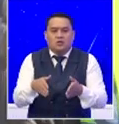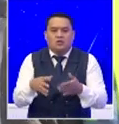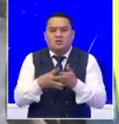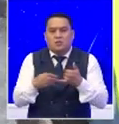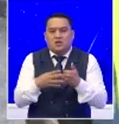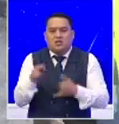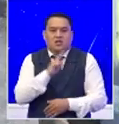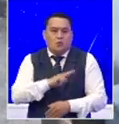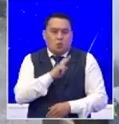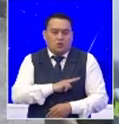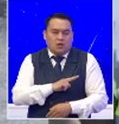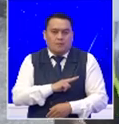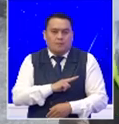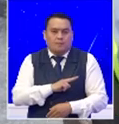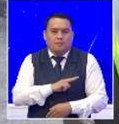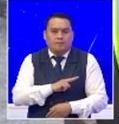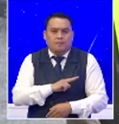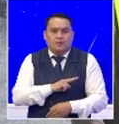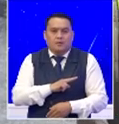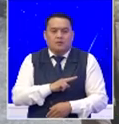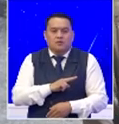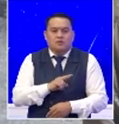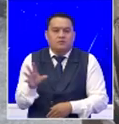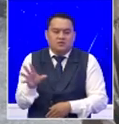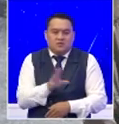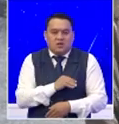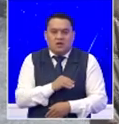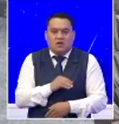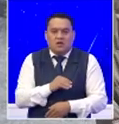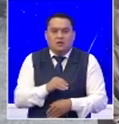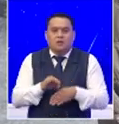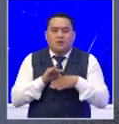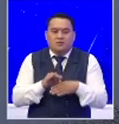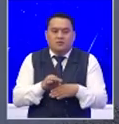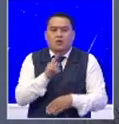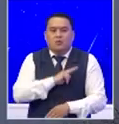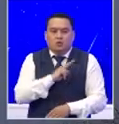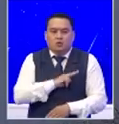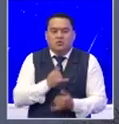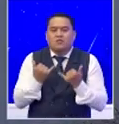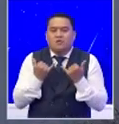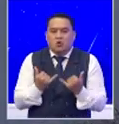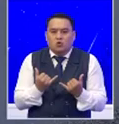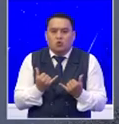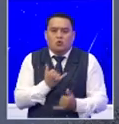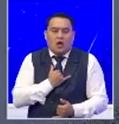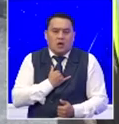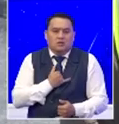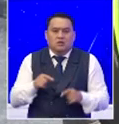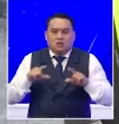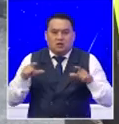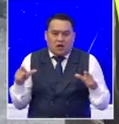работы, ПГС, основание из ЧПС. Ну, в данный момент сейчас у нас